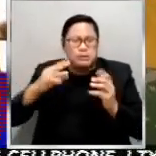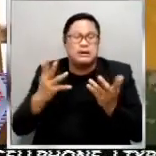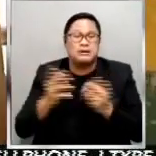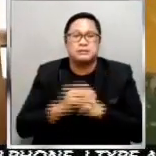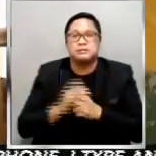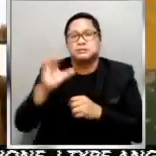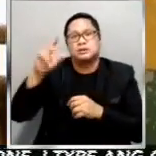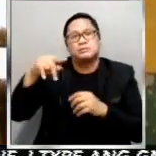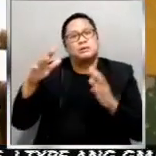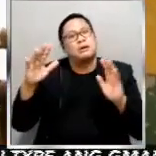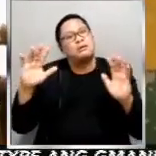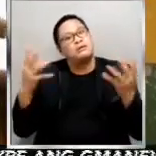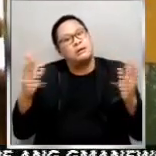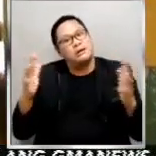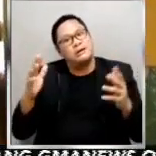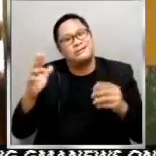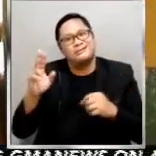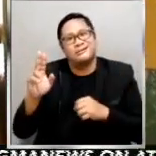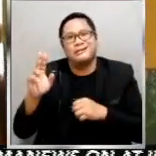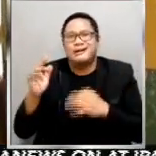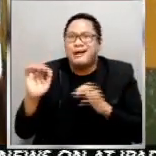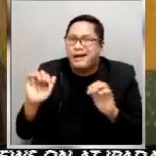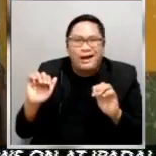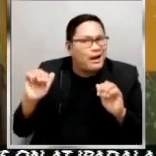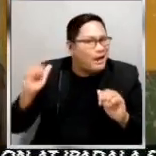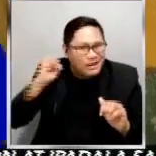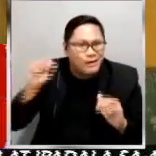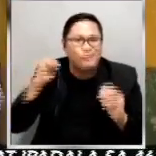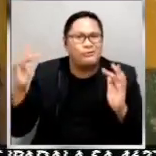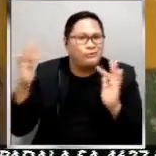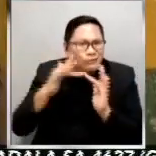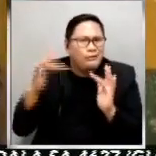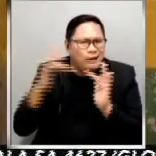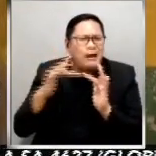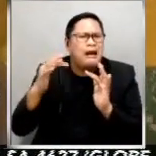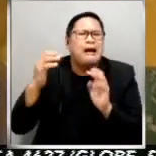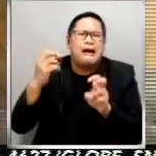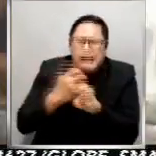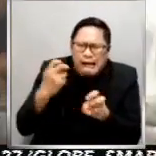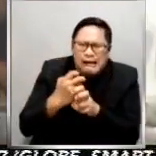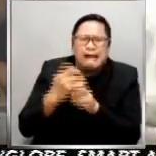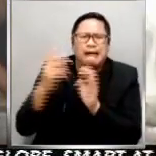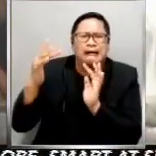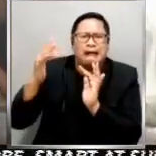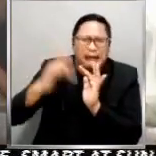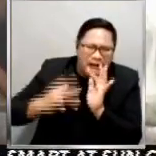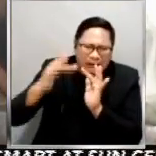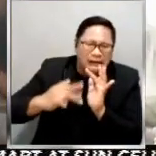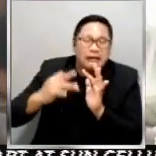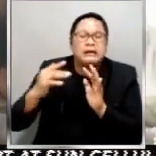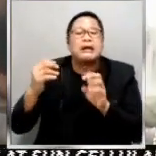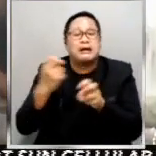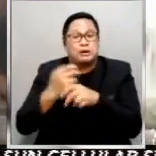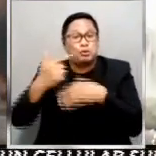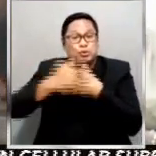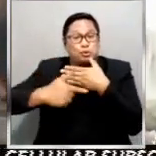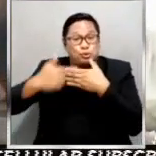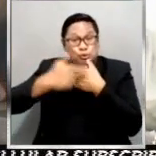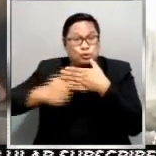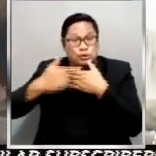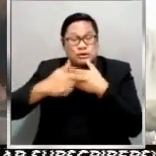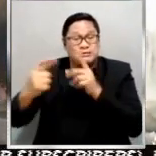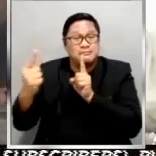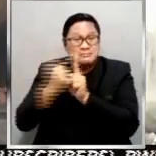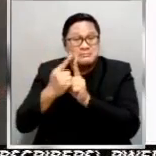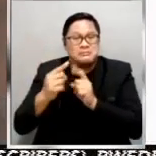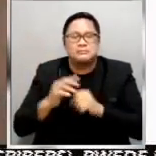gumana. Tapos? Mahirap po mag-Google Meet. Ayon sa nanay ni Elrich, optional man ang